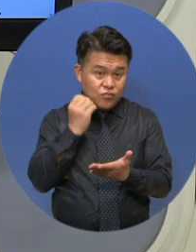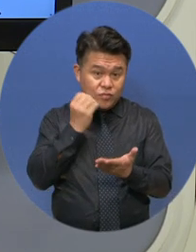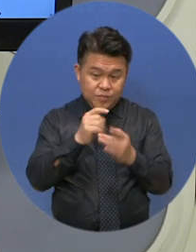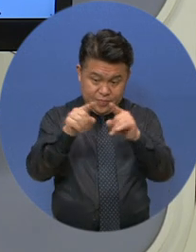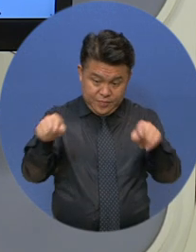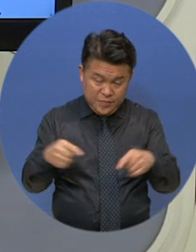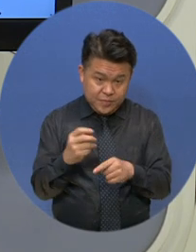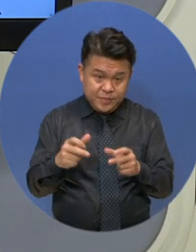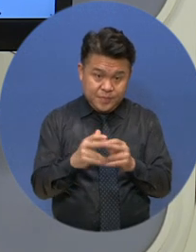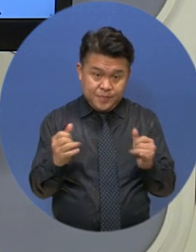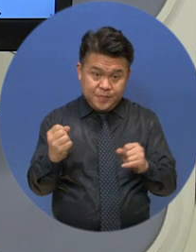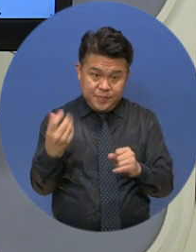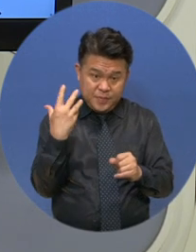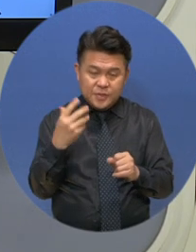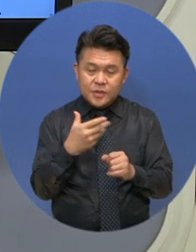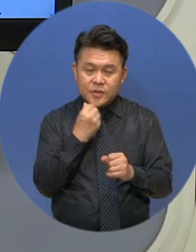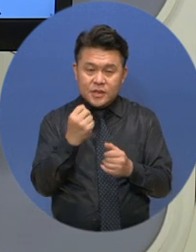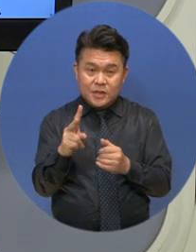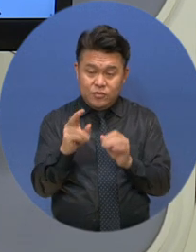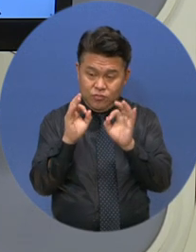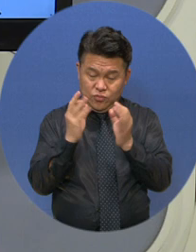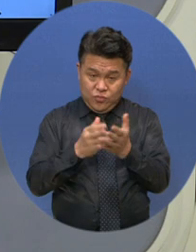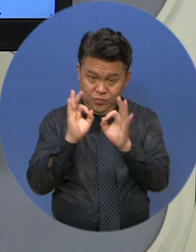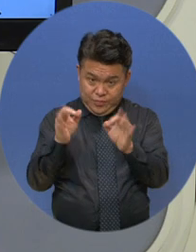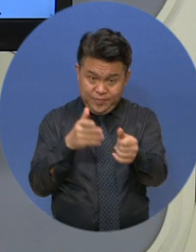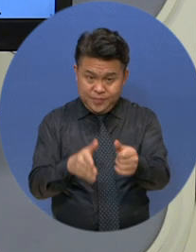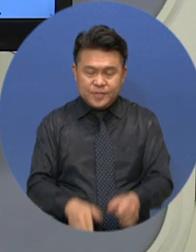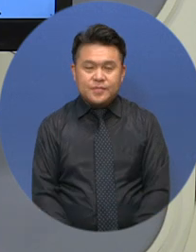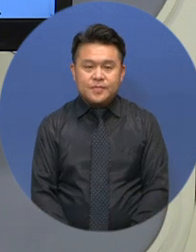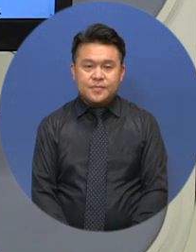복지 tv 뉴스를 통해 확인할 수 있습니다